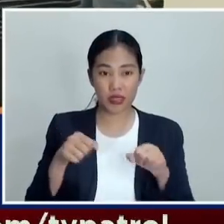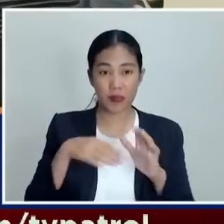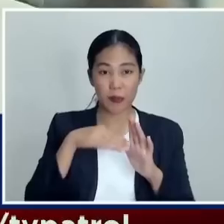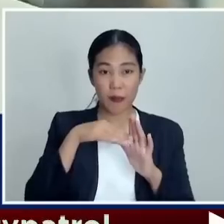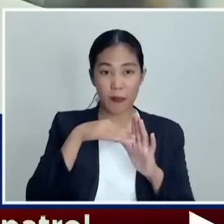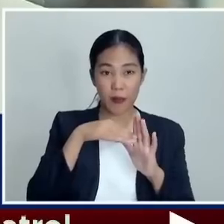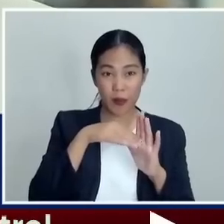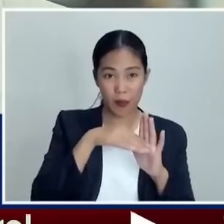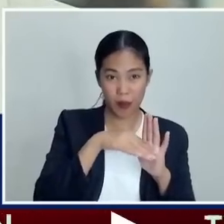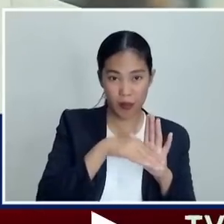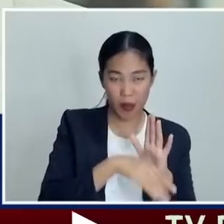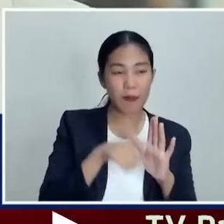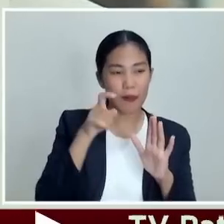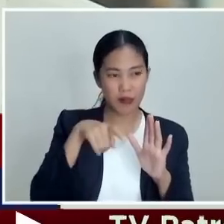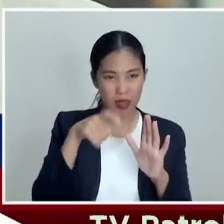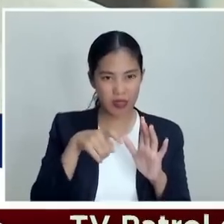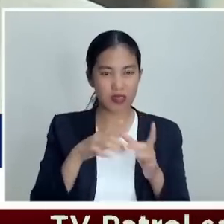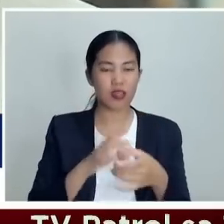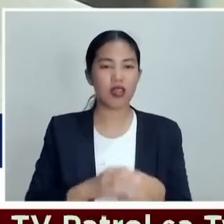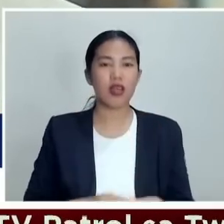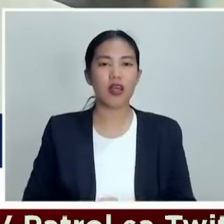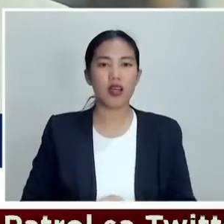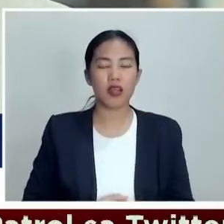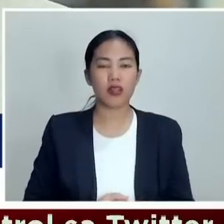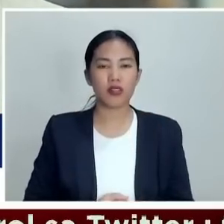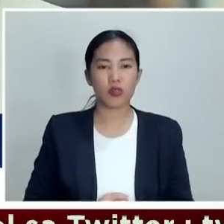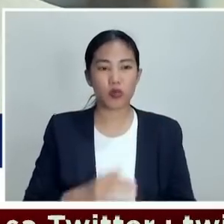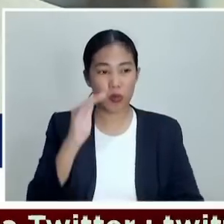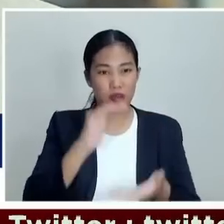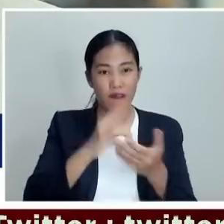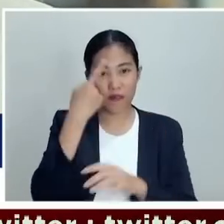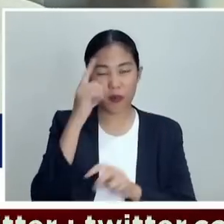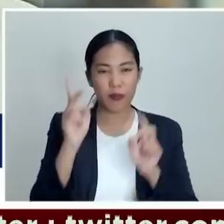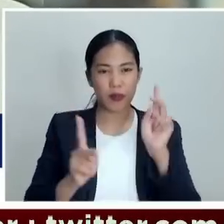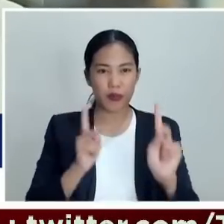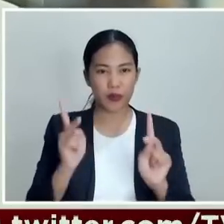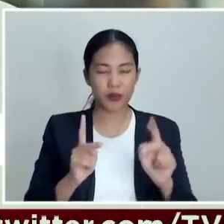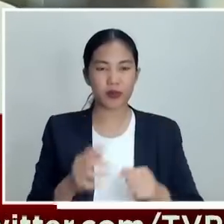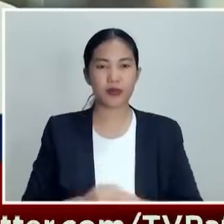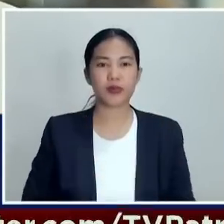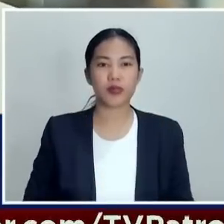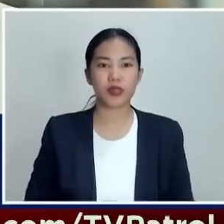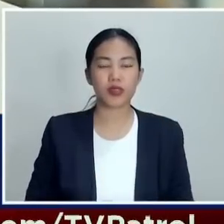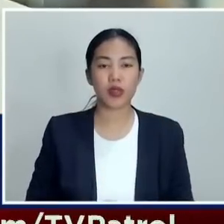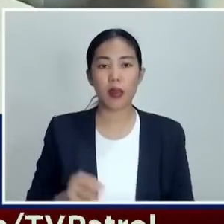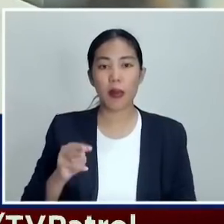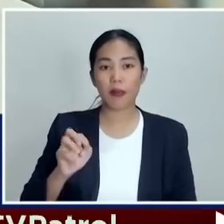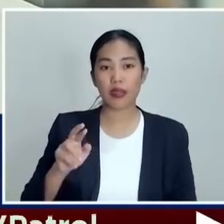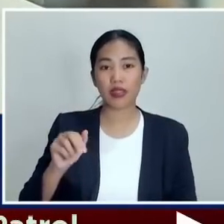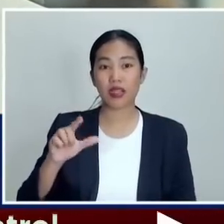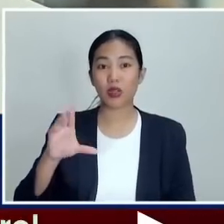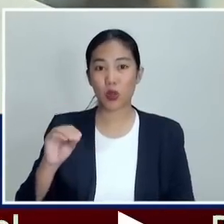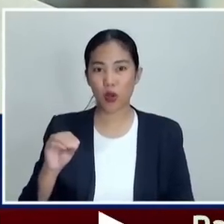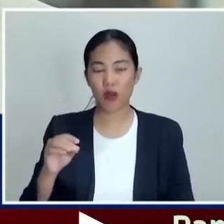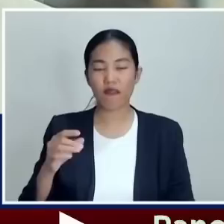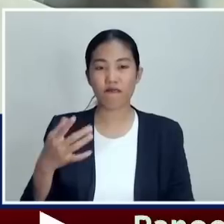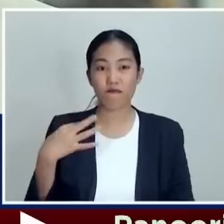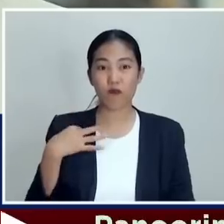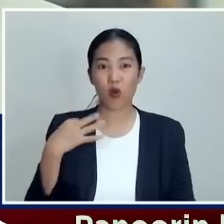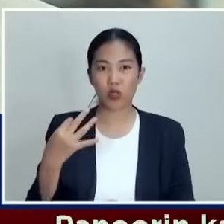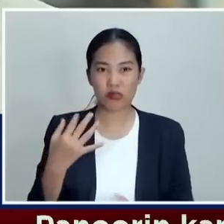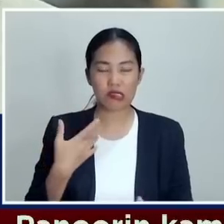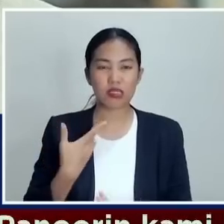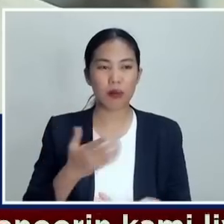consumer. Dahil nag-voluntary refund ang Meralco ng 13.8 billion, lumalabas talaga na unjust and